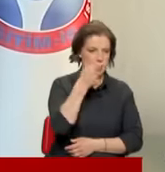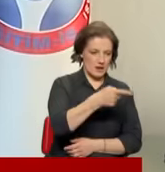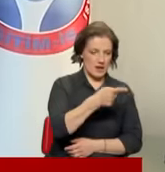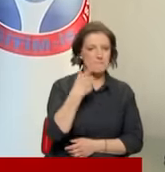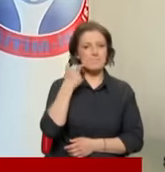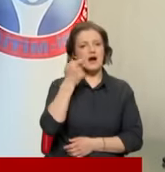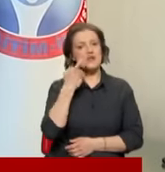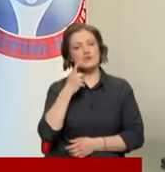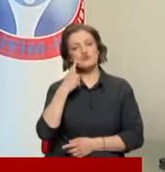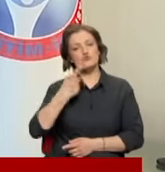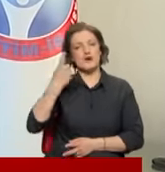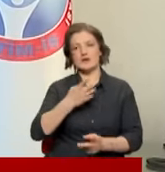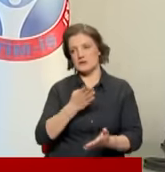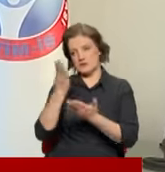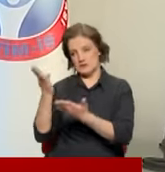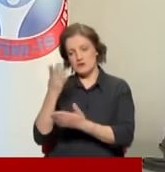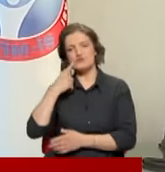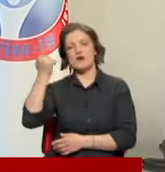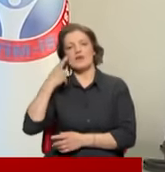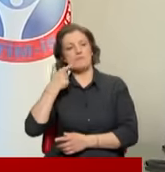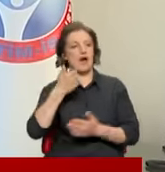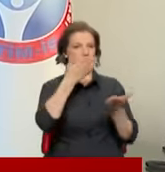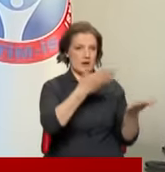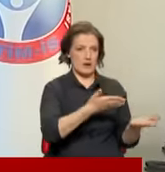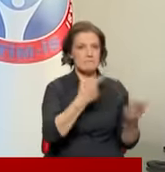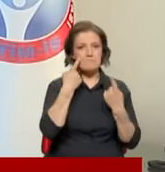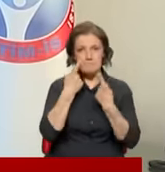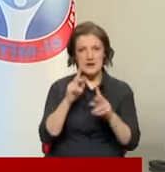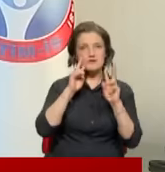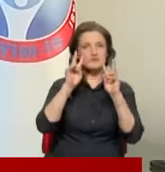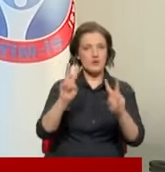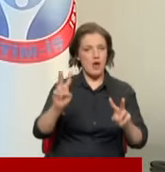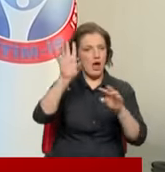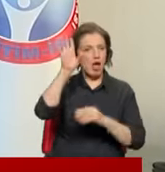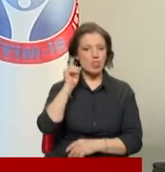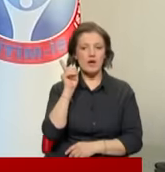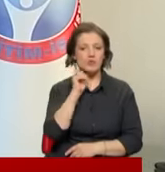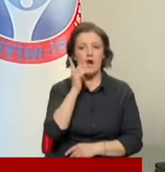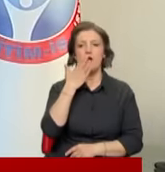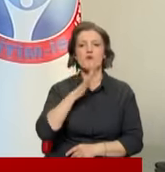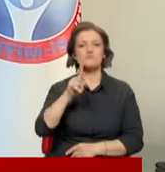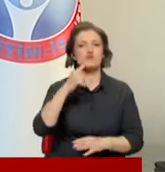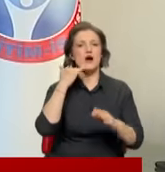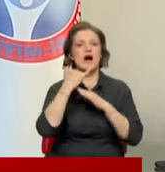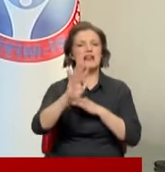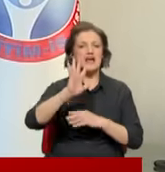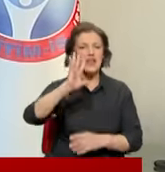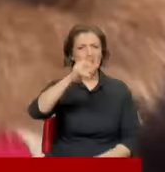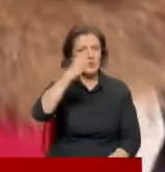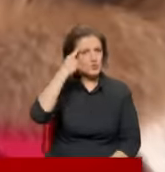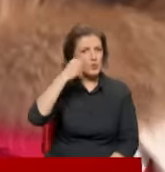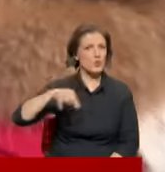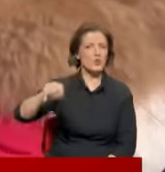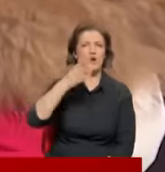Bakan Cumhurbaşkanı'na, Cumhurbaşkanı tekrar bakana ama bakıp da gören, anlayan, duyan yok. Bu halkın geleceğini düşünen yok